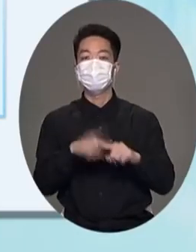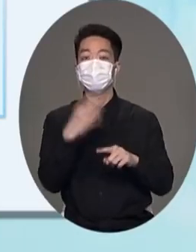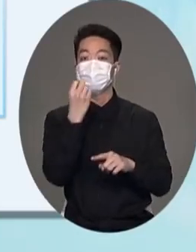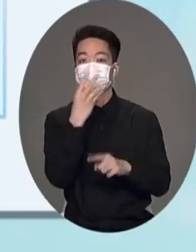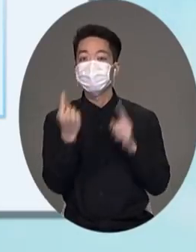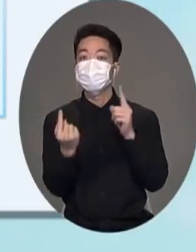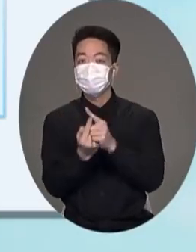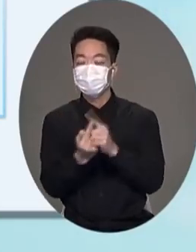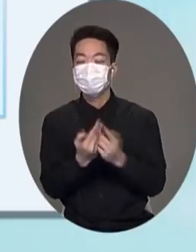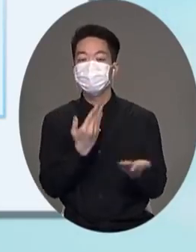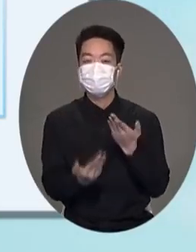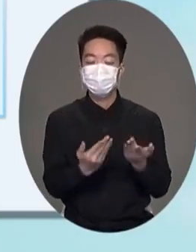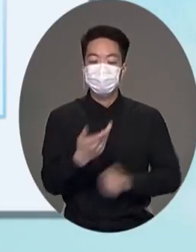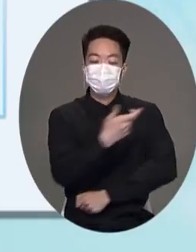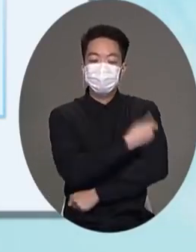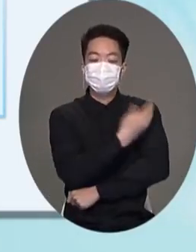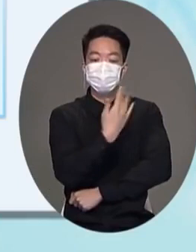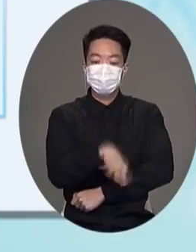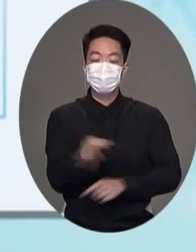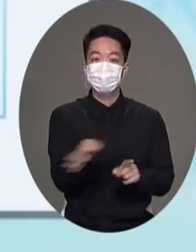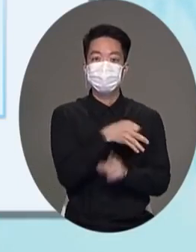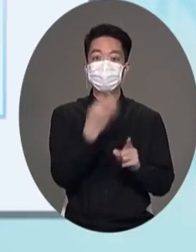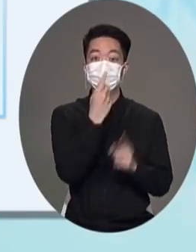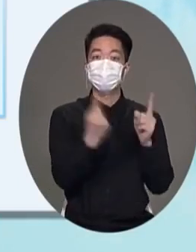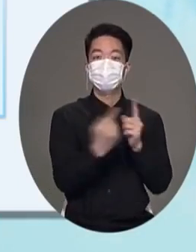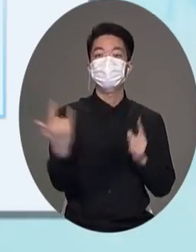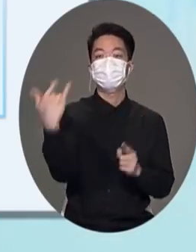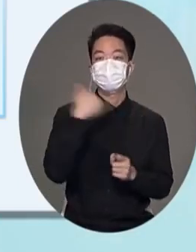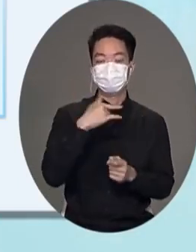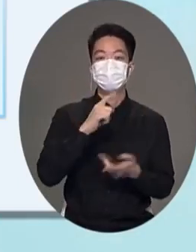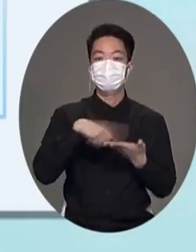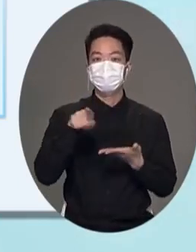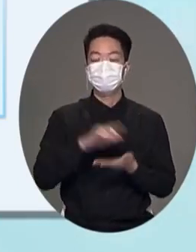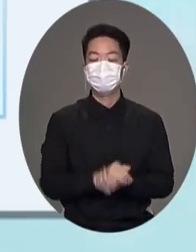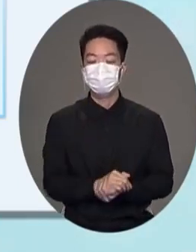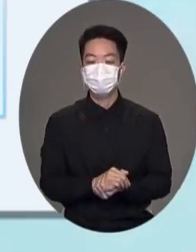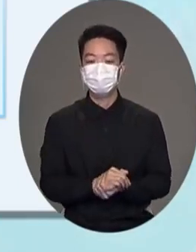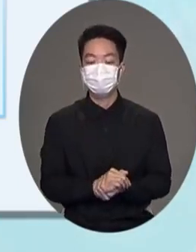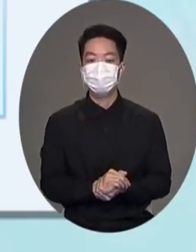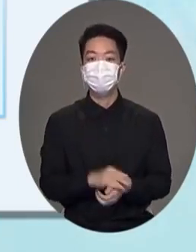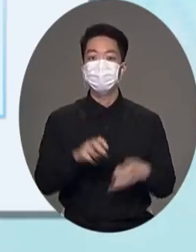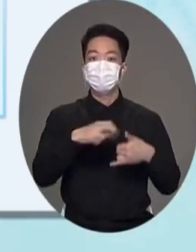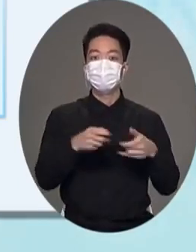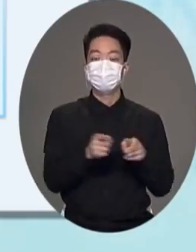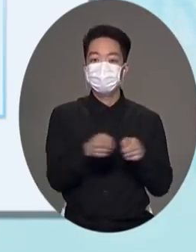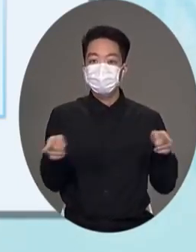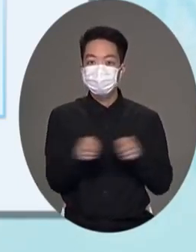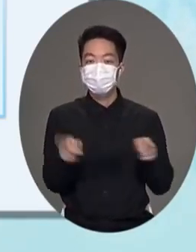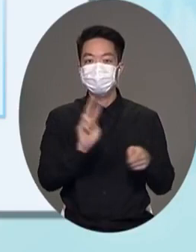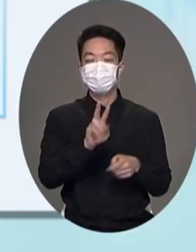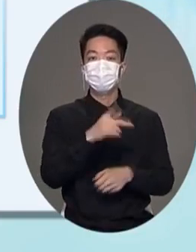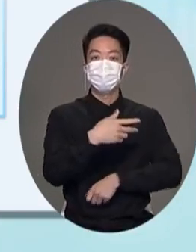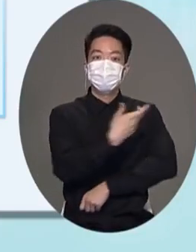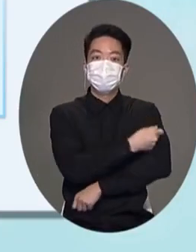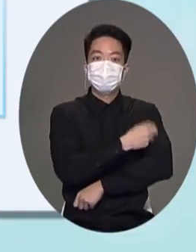港居民以及已经接种疫苗的非香港居民来港，检疫期会因应疫苗记录和抗体测试